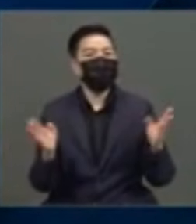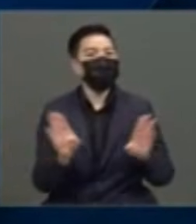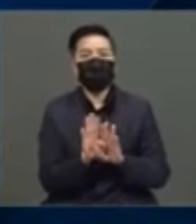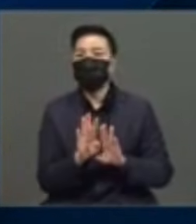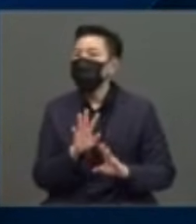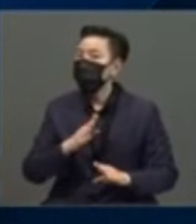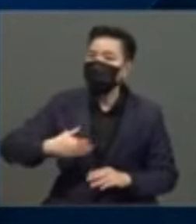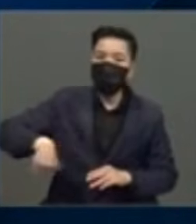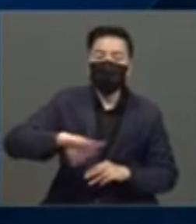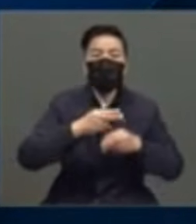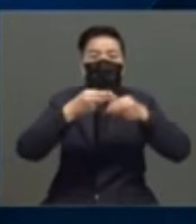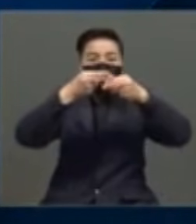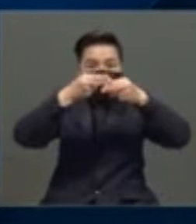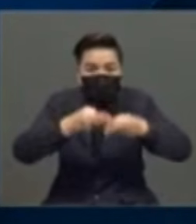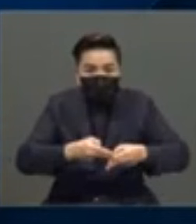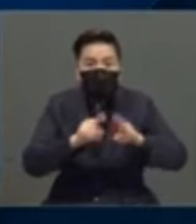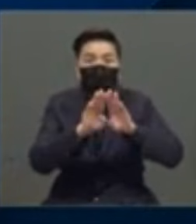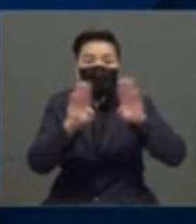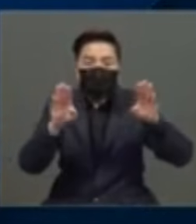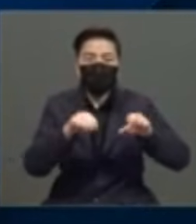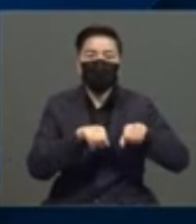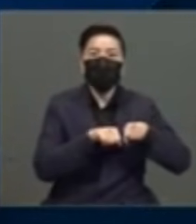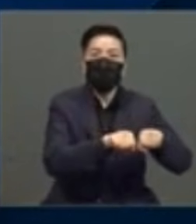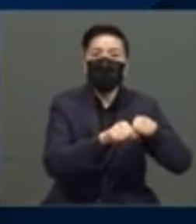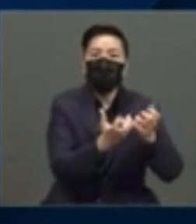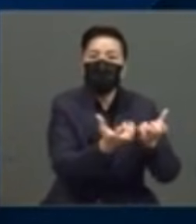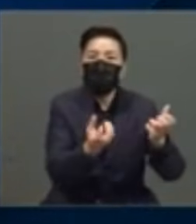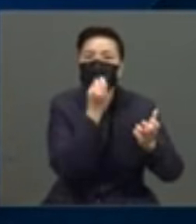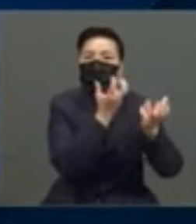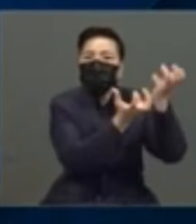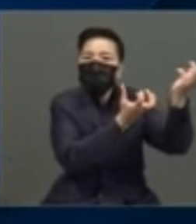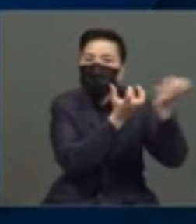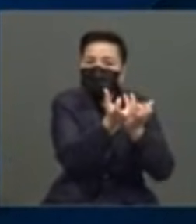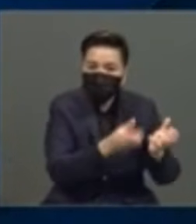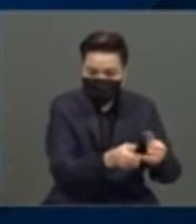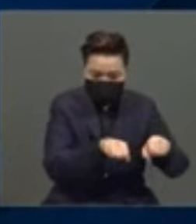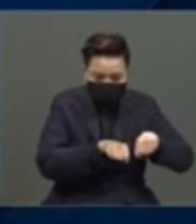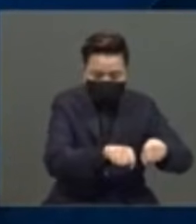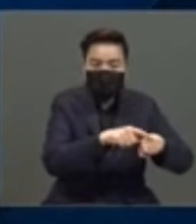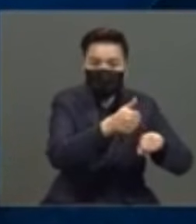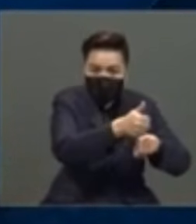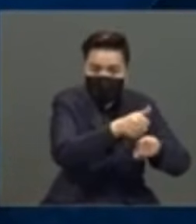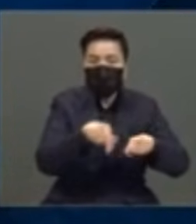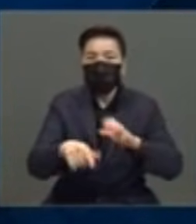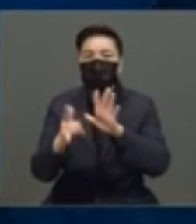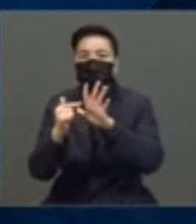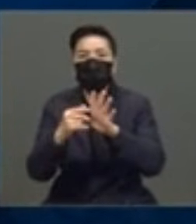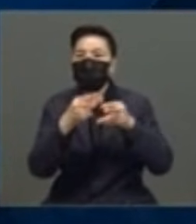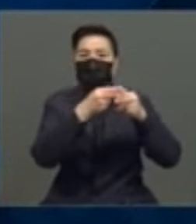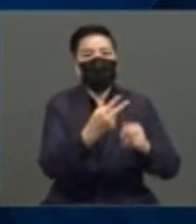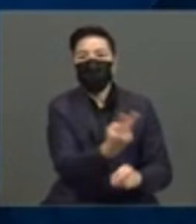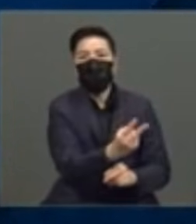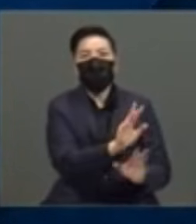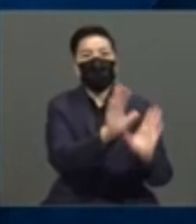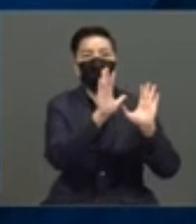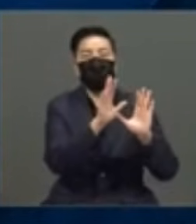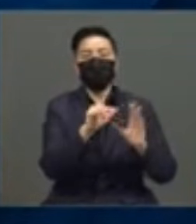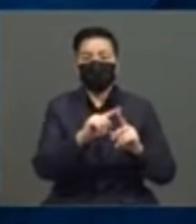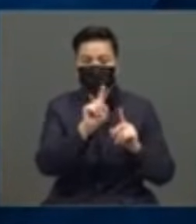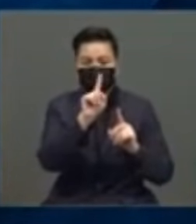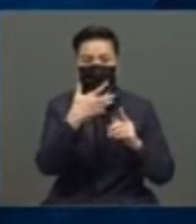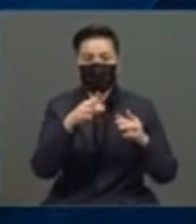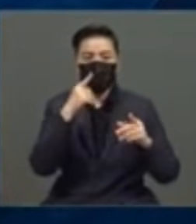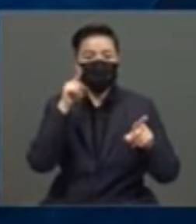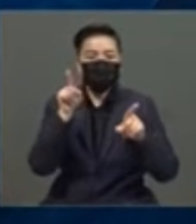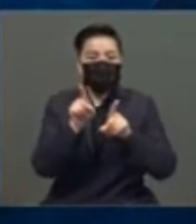ทั้งหมดนะครับให้เปิดได้เฉพาะแค่ซุปเปอร์มาร์เก็ตและยาเท่านั้นนะครับแล้วก็พื้นที่อีกอันหนึ่งคือพื้น